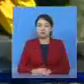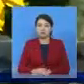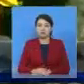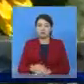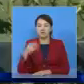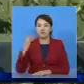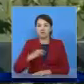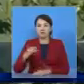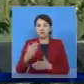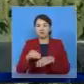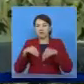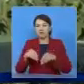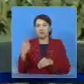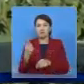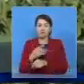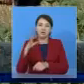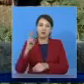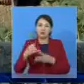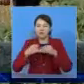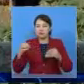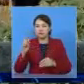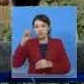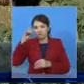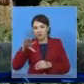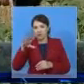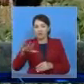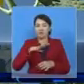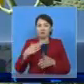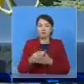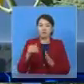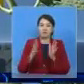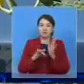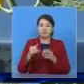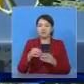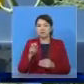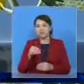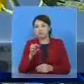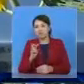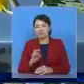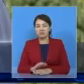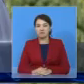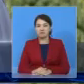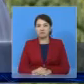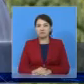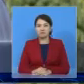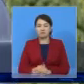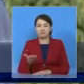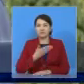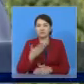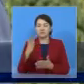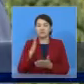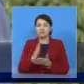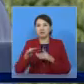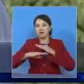в Айтекибисском районе высажены первые 500 гектаров подсолнухов, было засеяно 900 гектаров пшеницы. Мы сейчас находимся